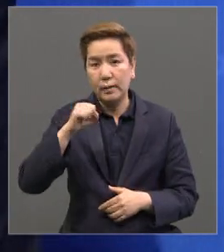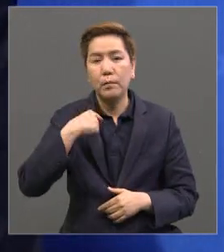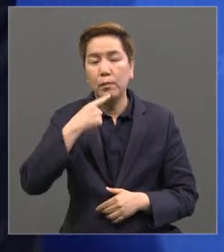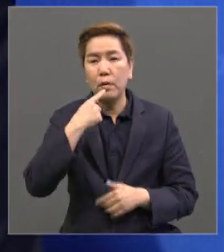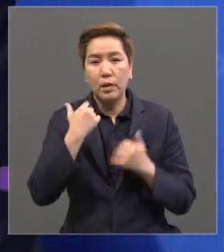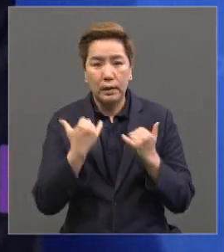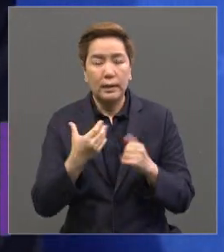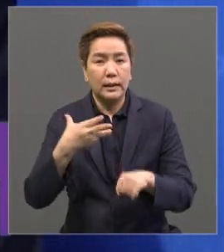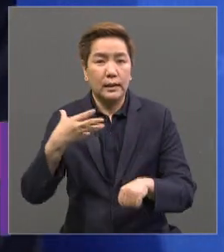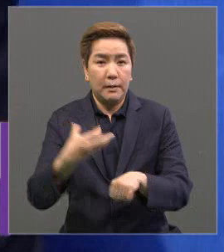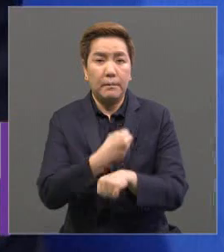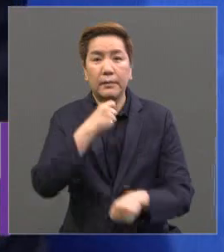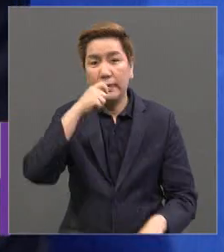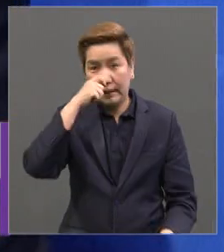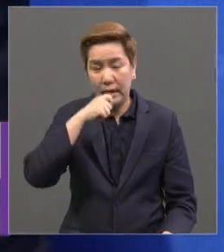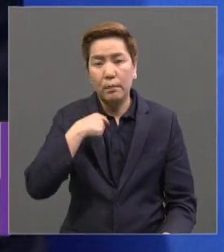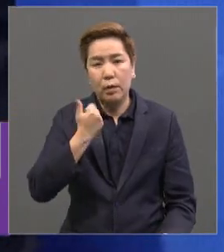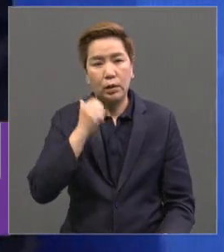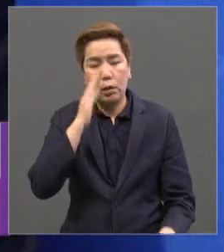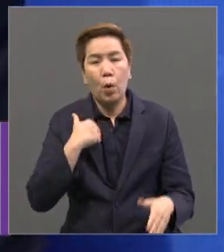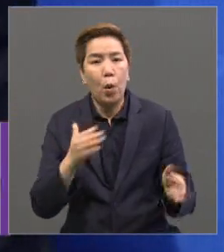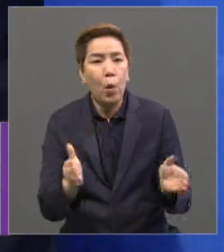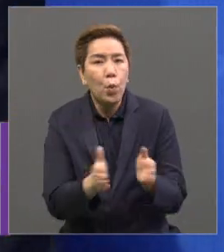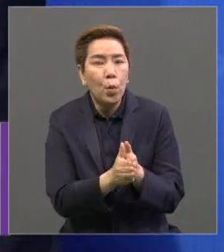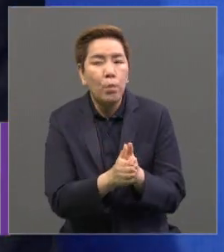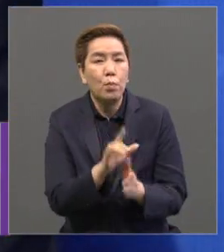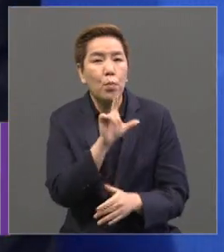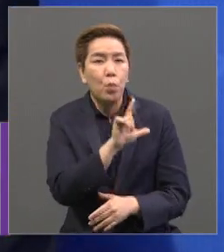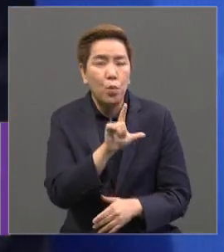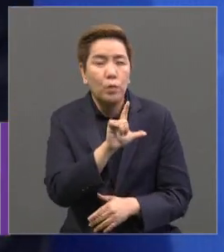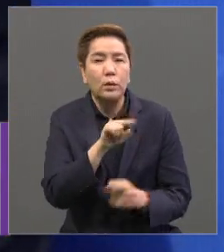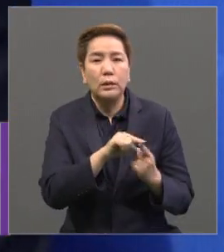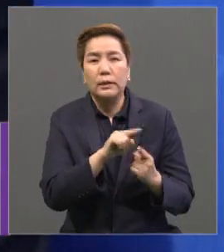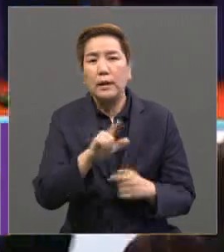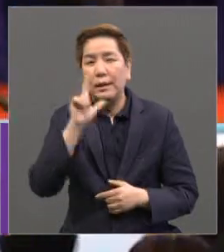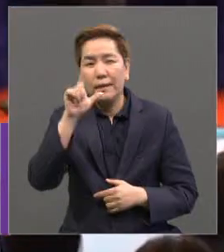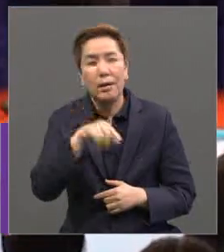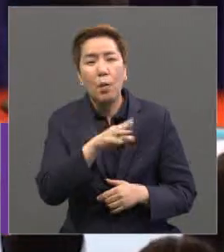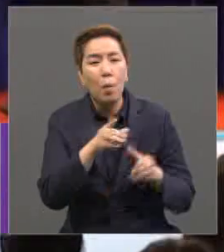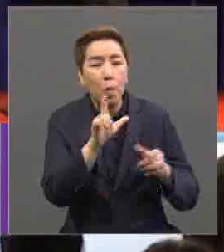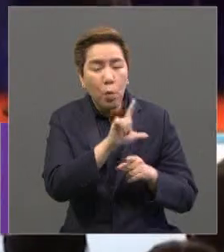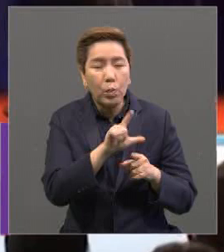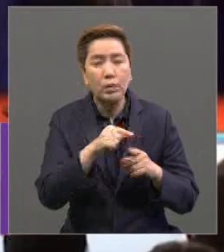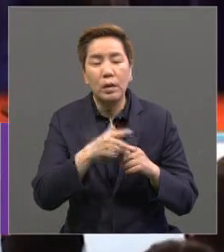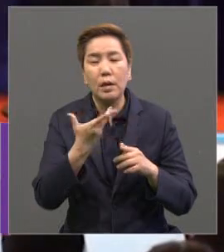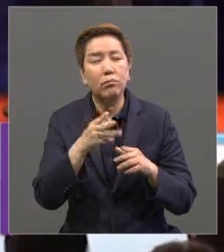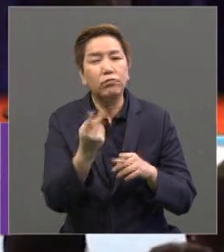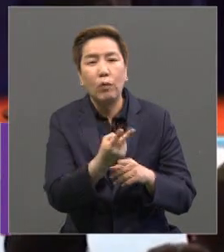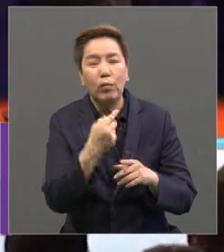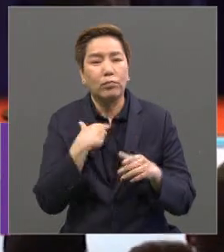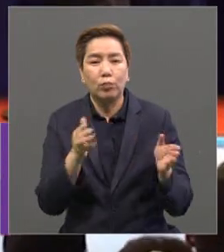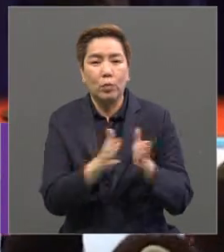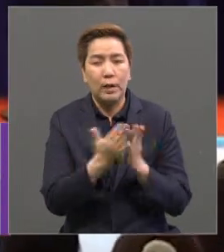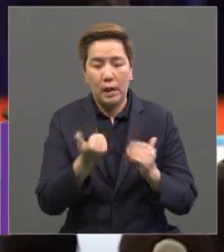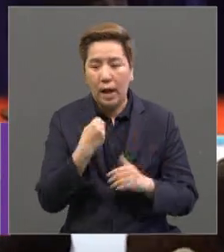ทิศทางการเมืองของพรรคบอกว่าจะไม่ร่วมรัฐบาลกับลุงและพรรคของลุงพร้อมแนะนำให้พรรคการเมืองให้ทำ